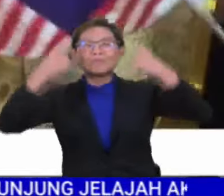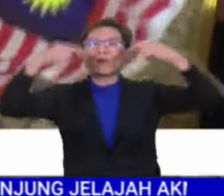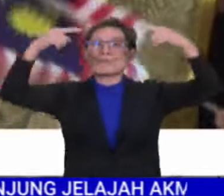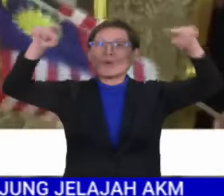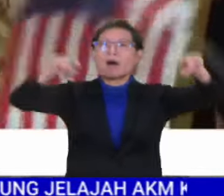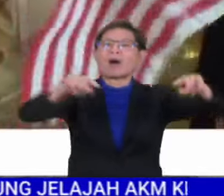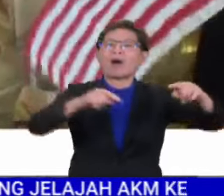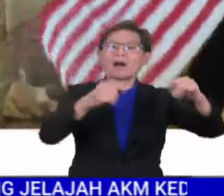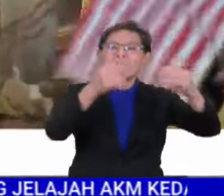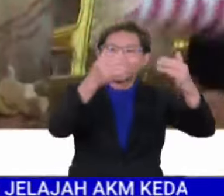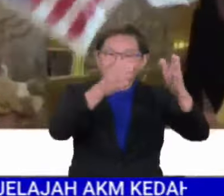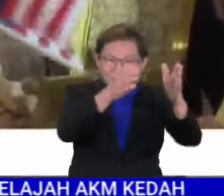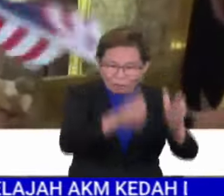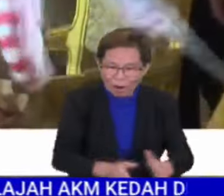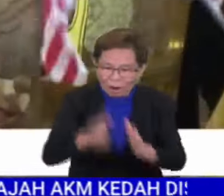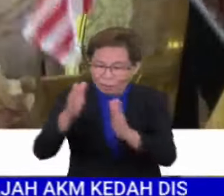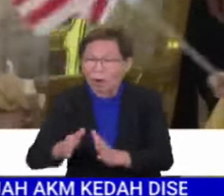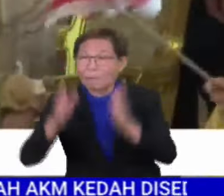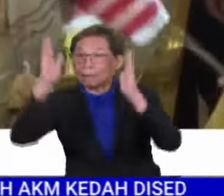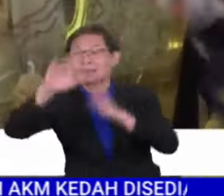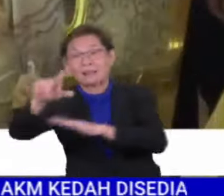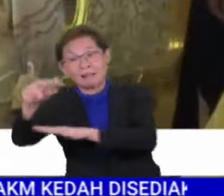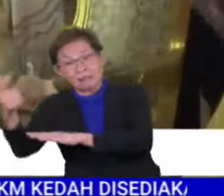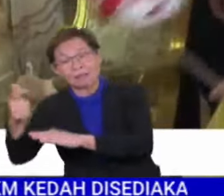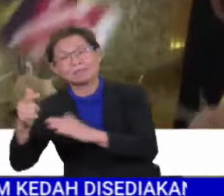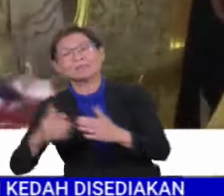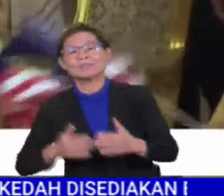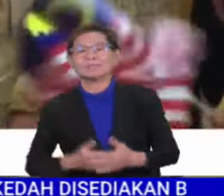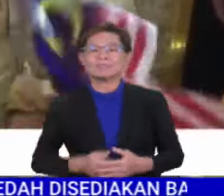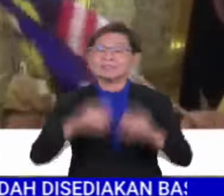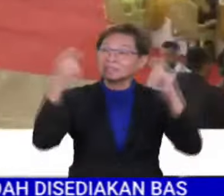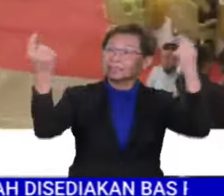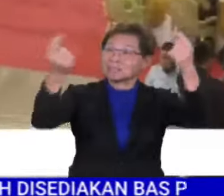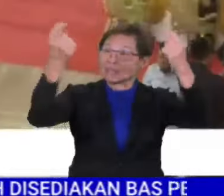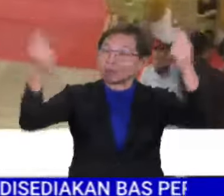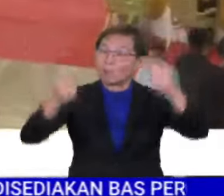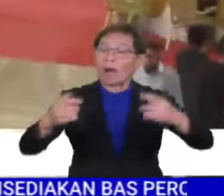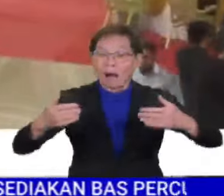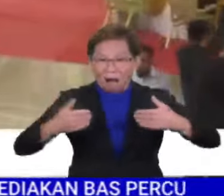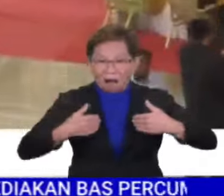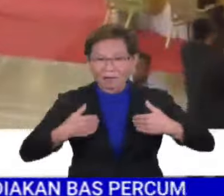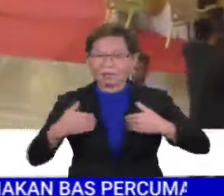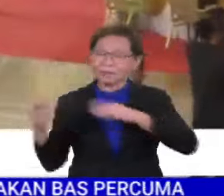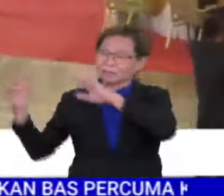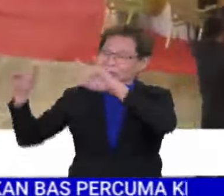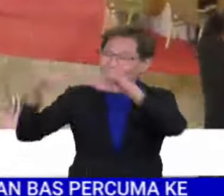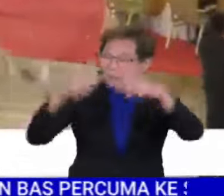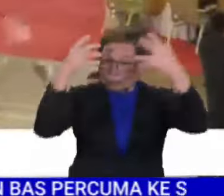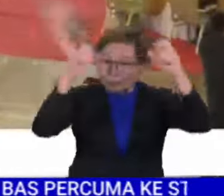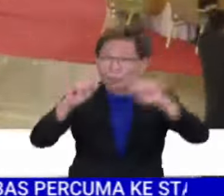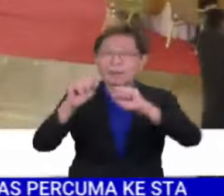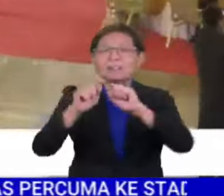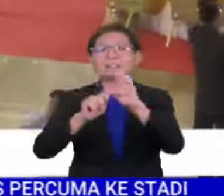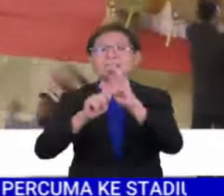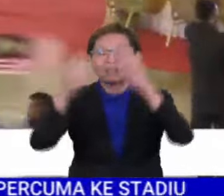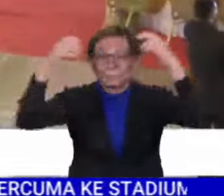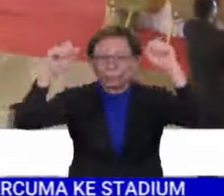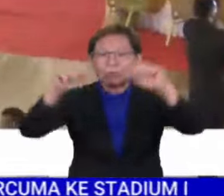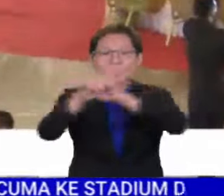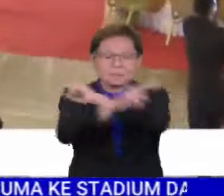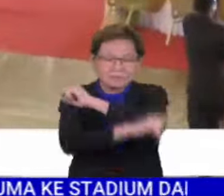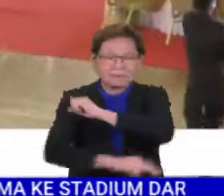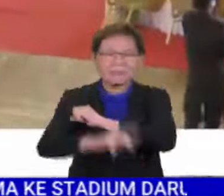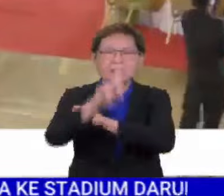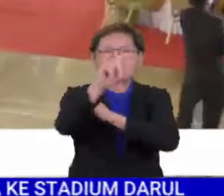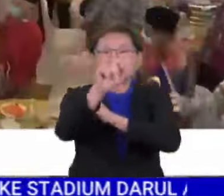kejayaan anak Malaysia yang lainnya. Sementara itu, sambutan kali ini diserikan dengan kehadiran Yang di-Pertua Negeri Sarawak Tun Pehin Sri